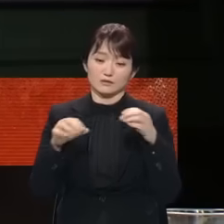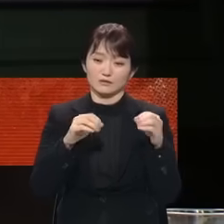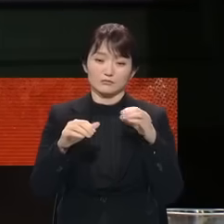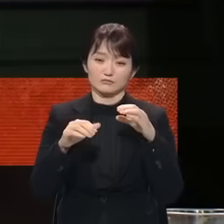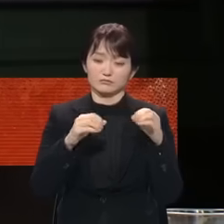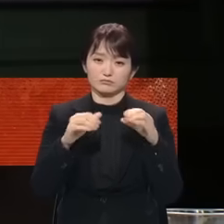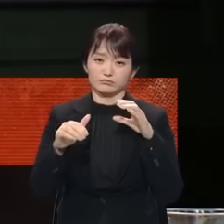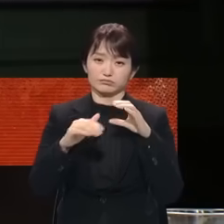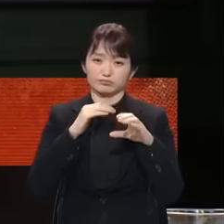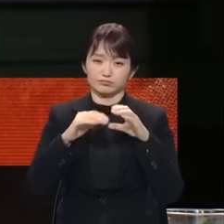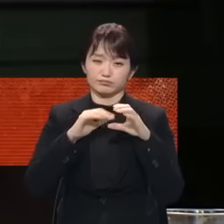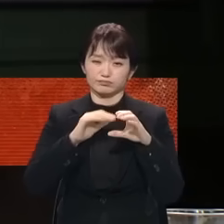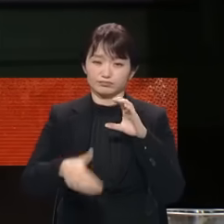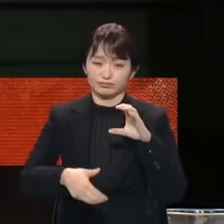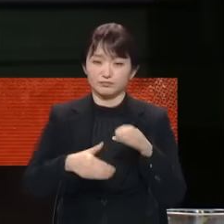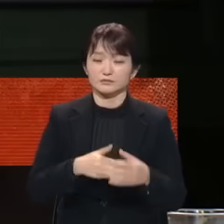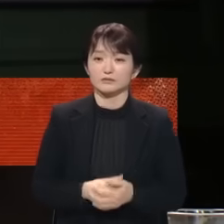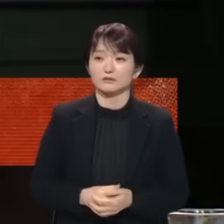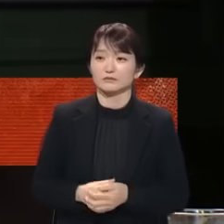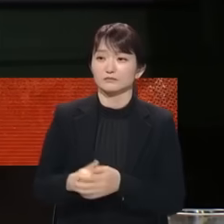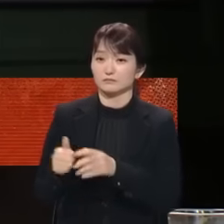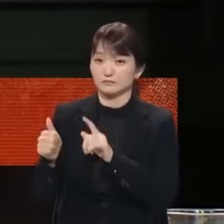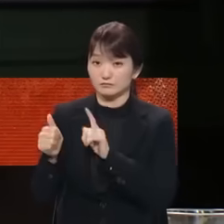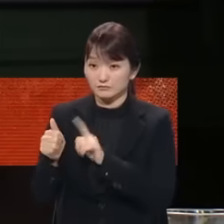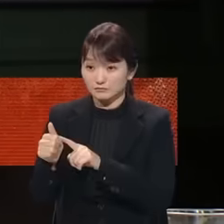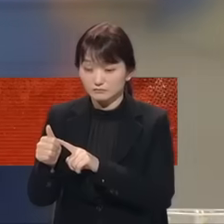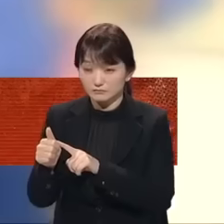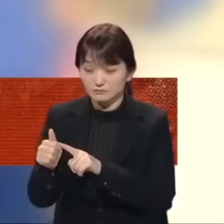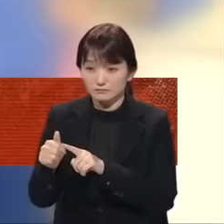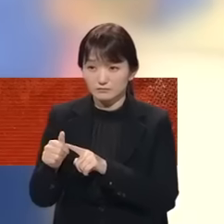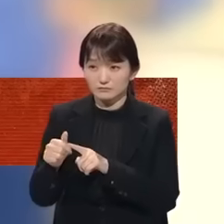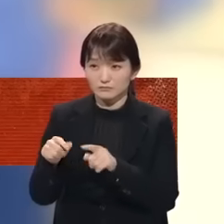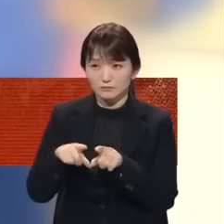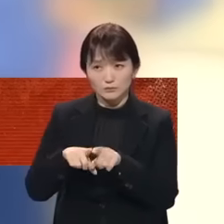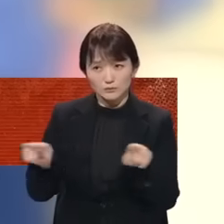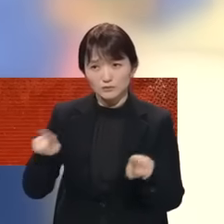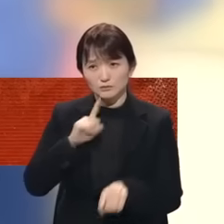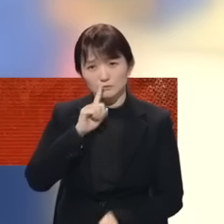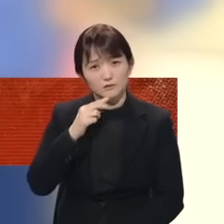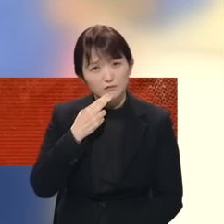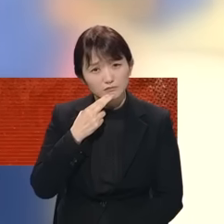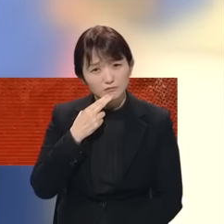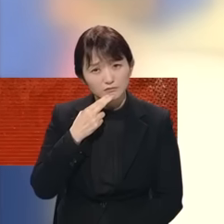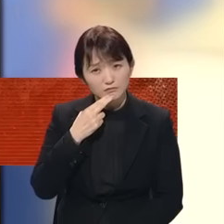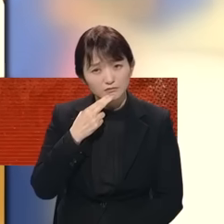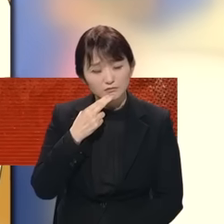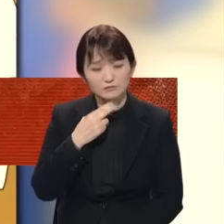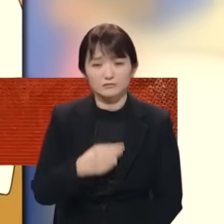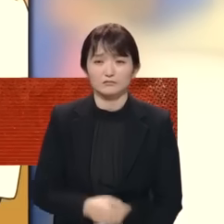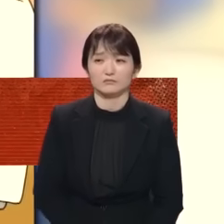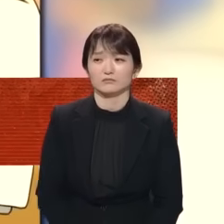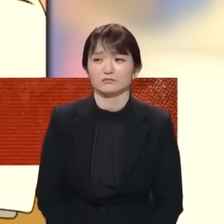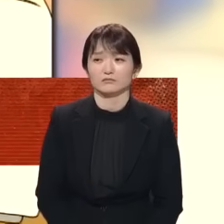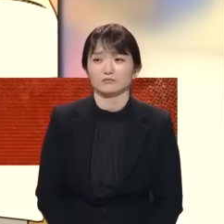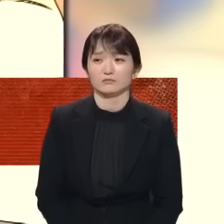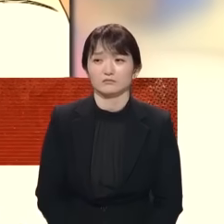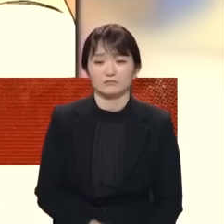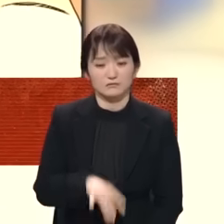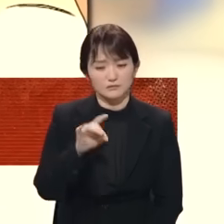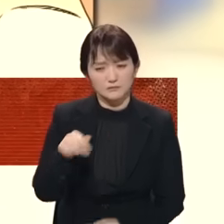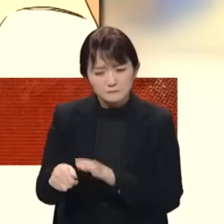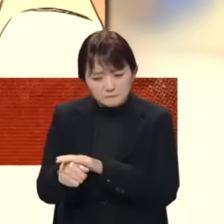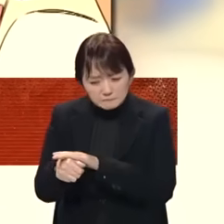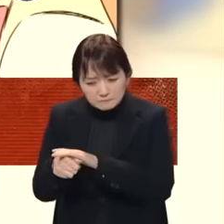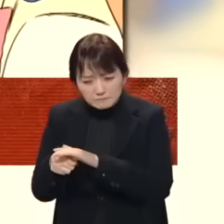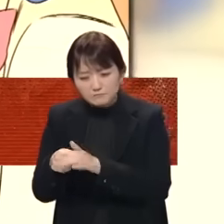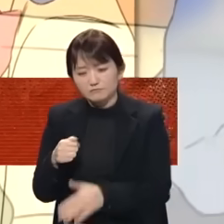됐다고 합니다이 평상시의 남편은 그러면서도 말이 없어도 너무 없습니다 이게 상상 월이라고 하는데 뭐 처음에는 소심하고 좀